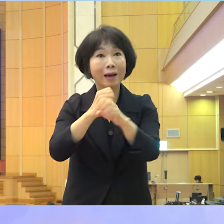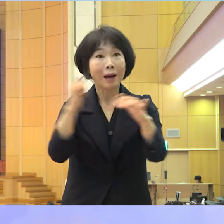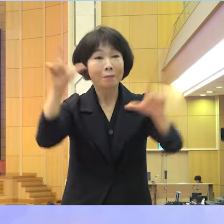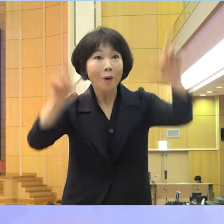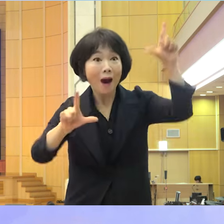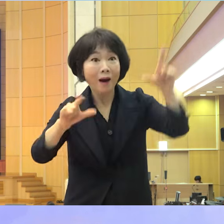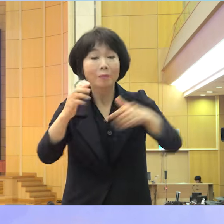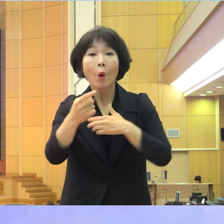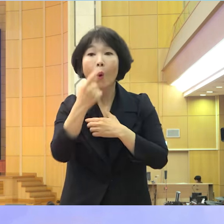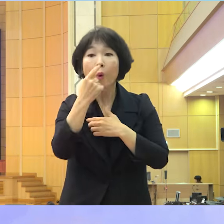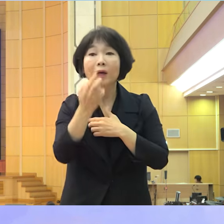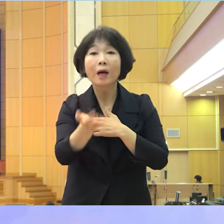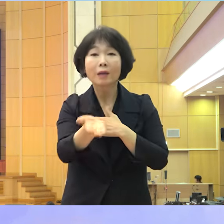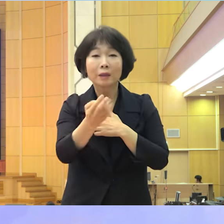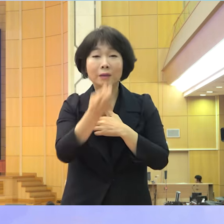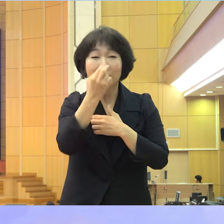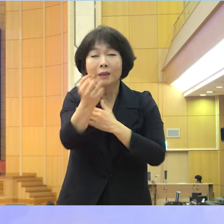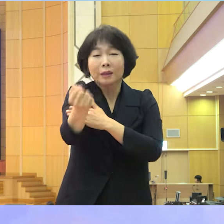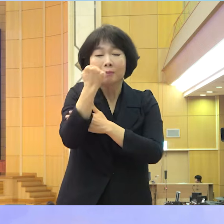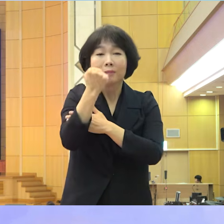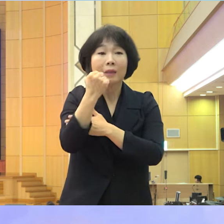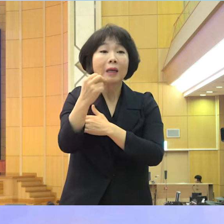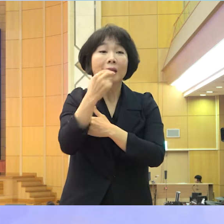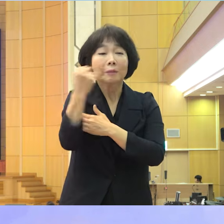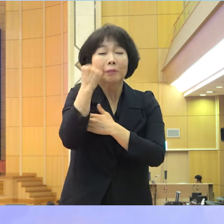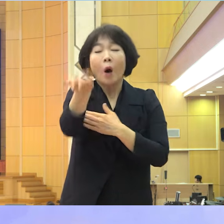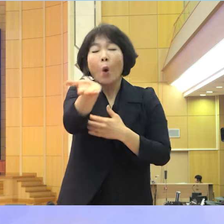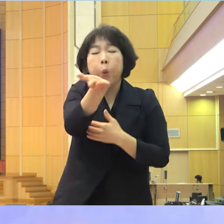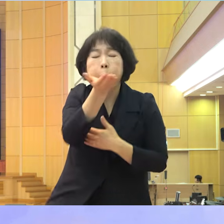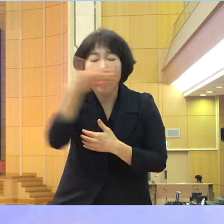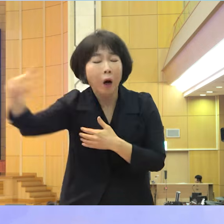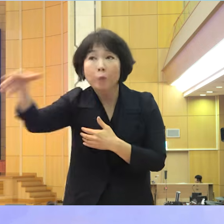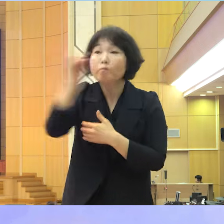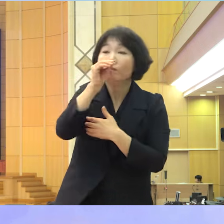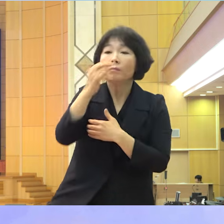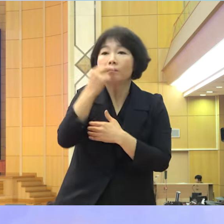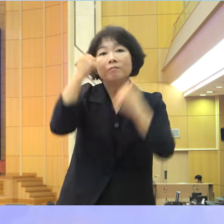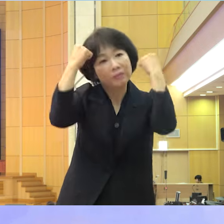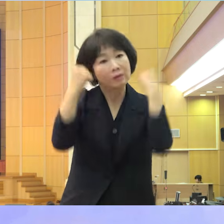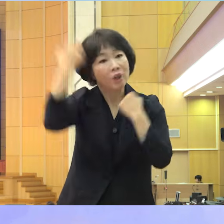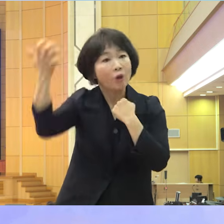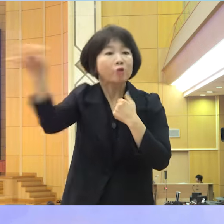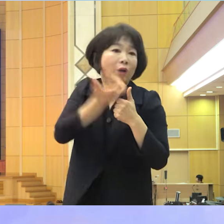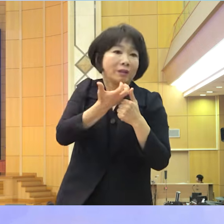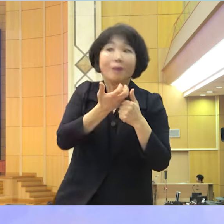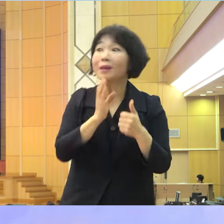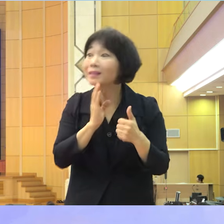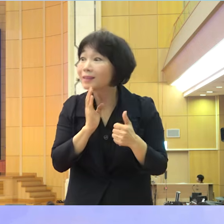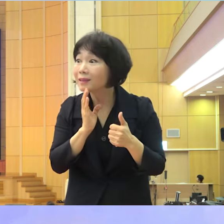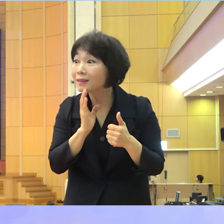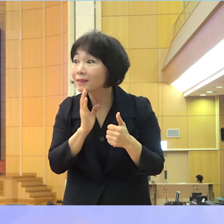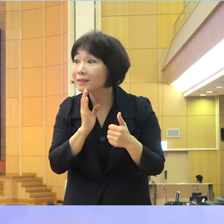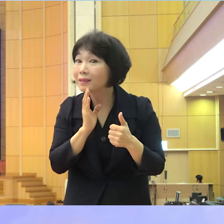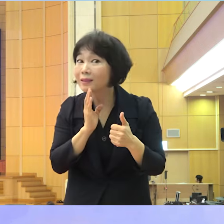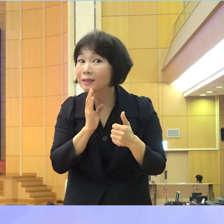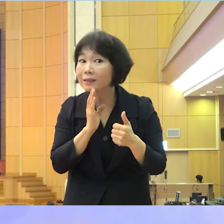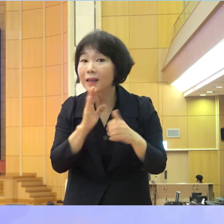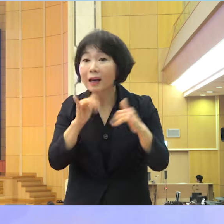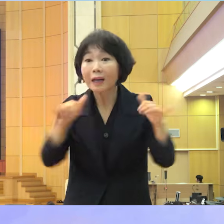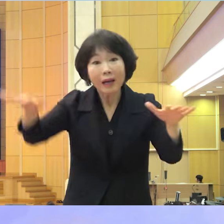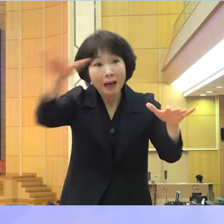불어넣었더니 생영이 되었다 그랬어요. 그래서 사람만, 하나님이 창조한 만물